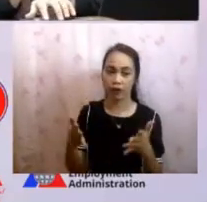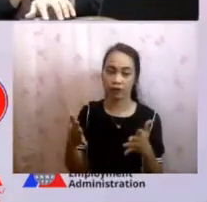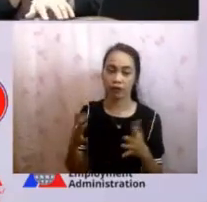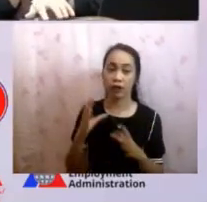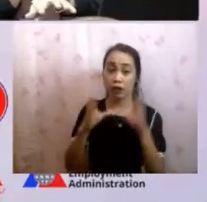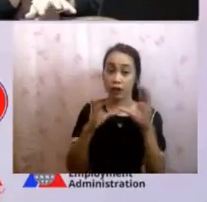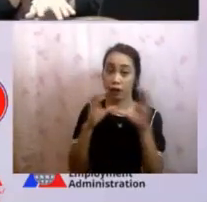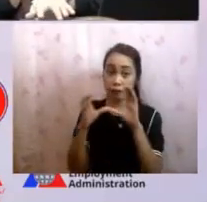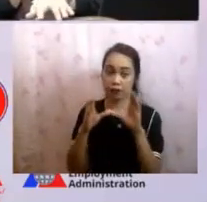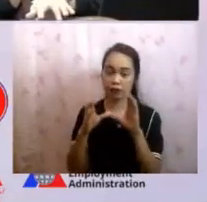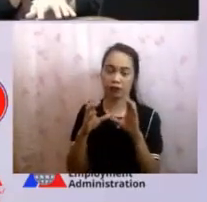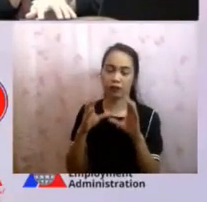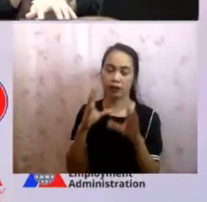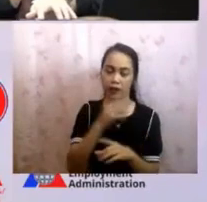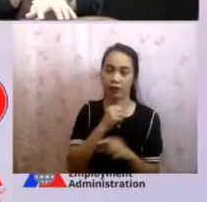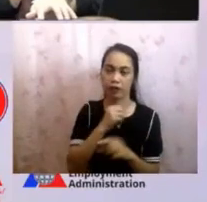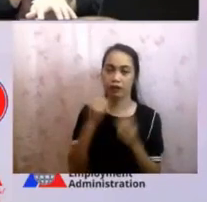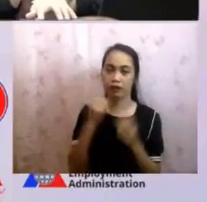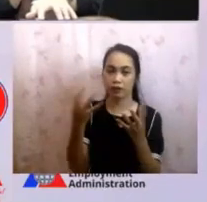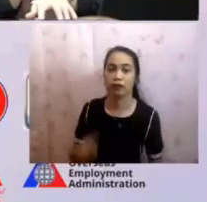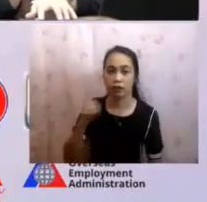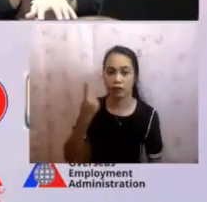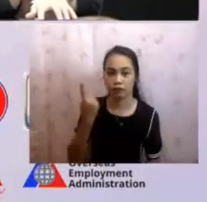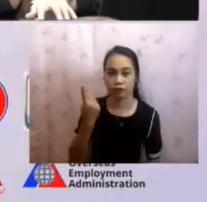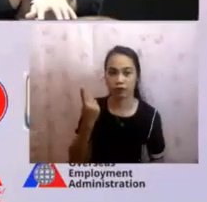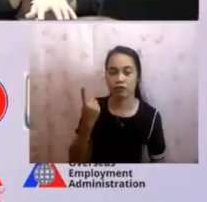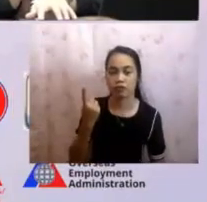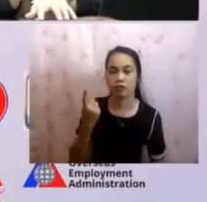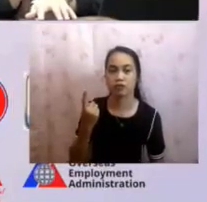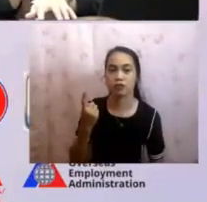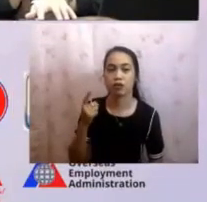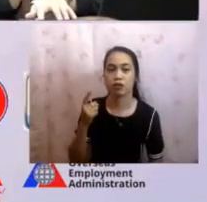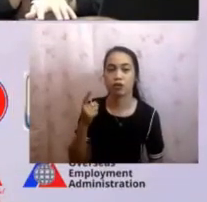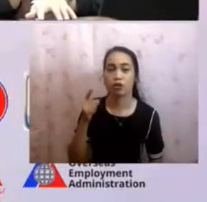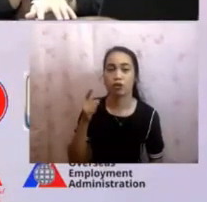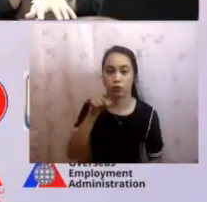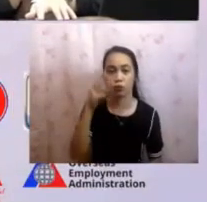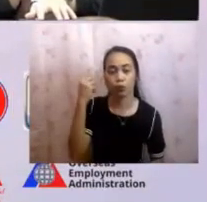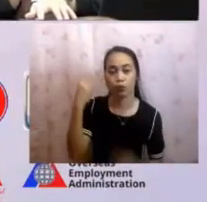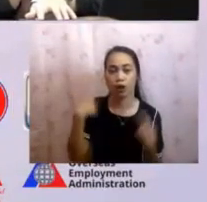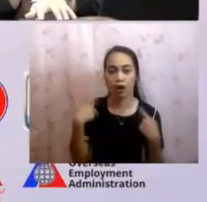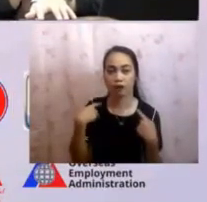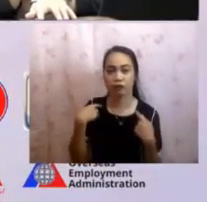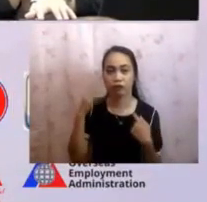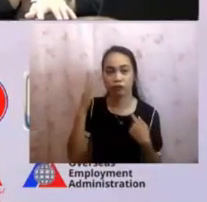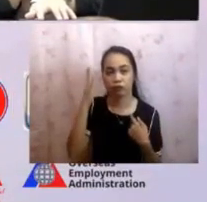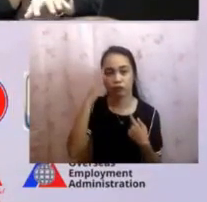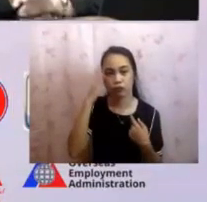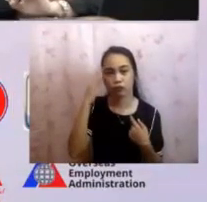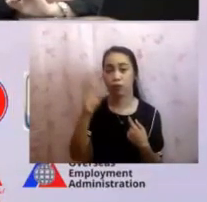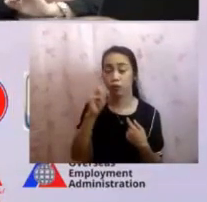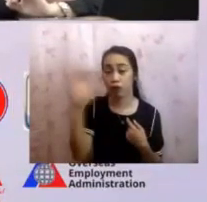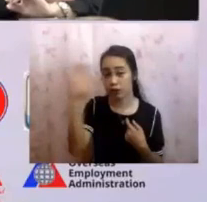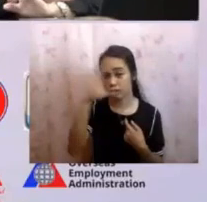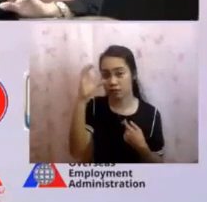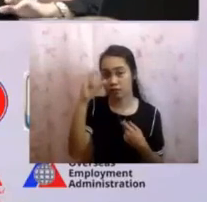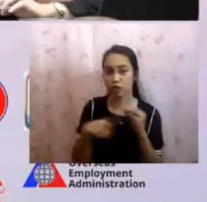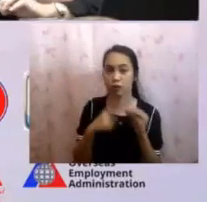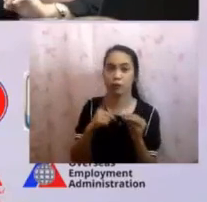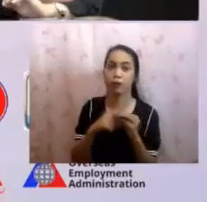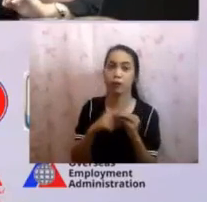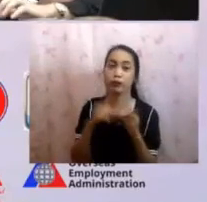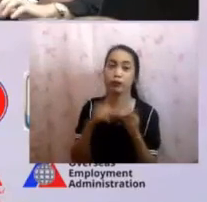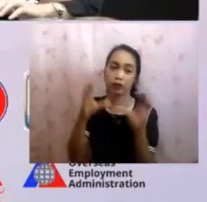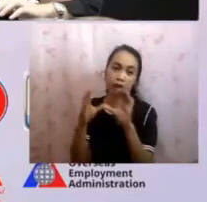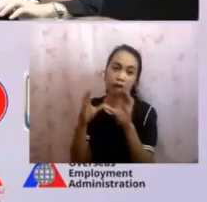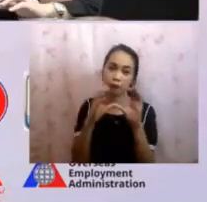we now have our interview preparations. First, of course, you have to know or research about the